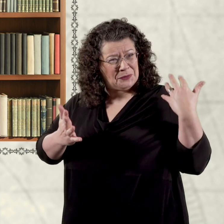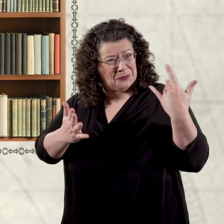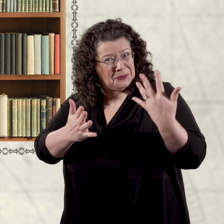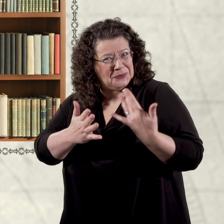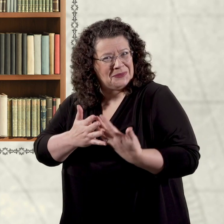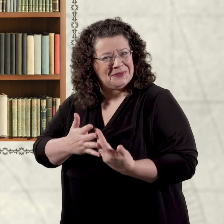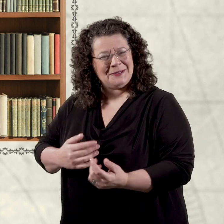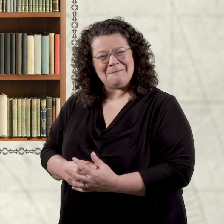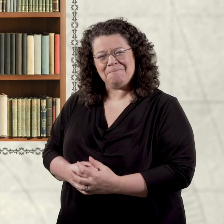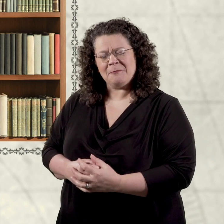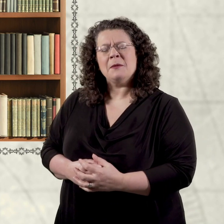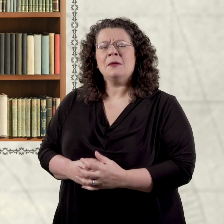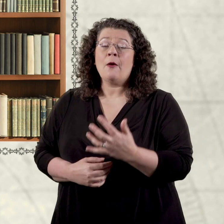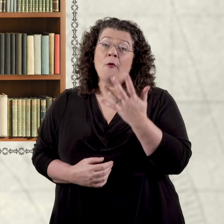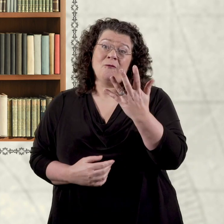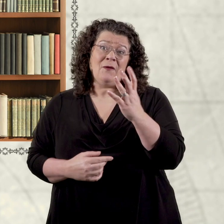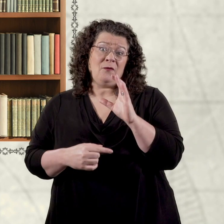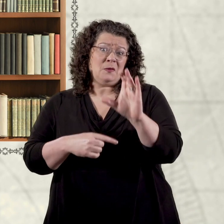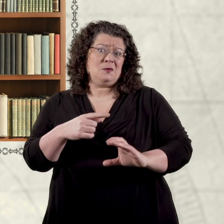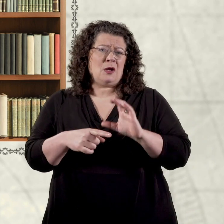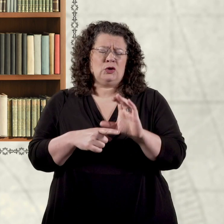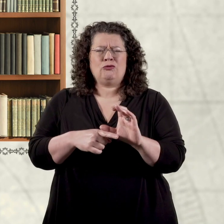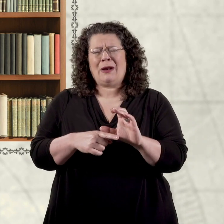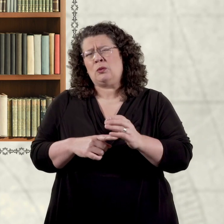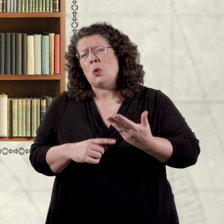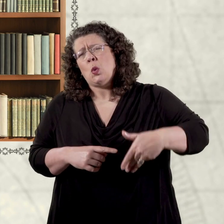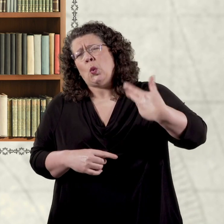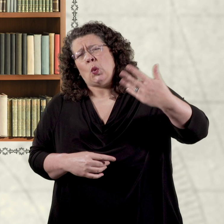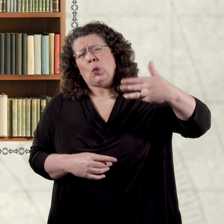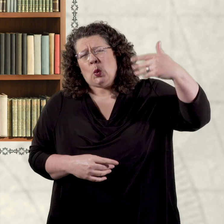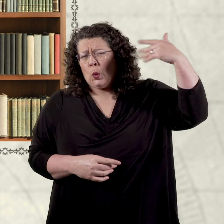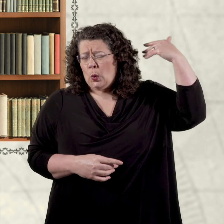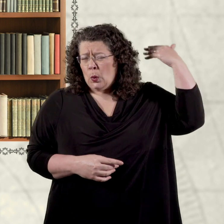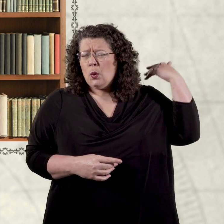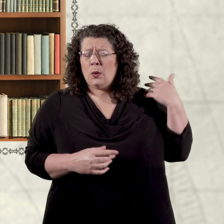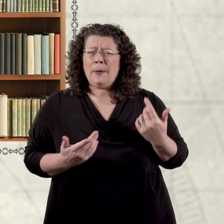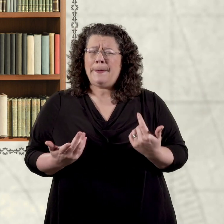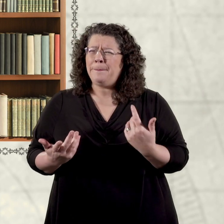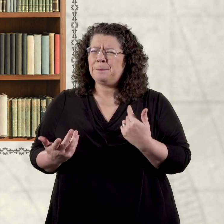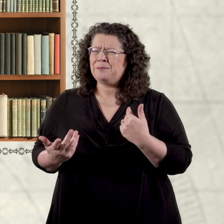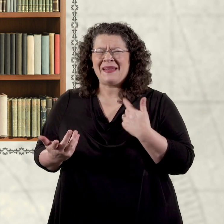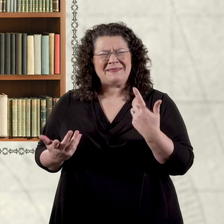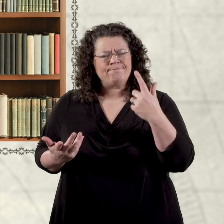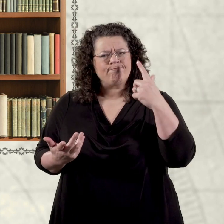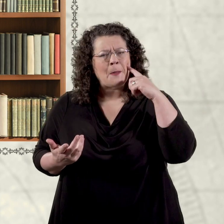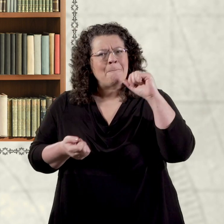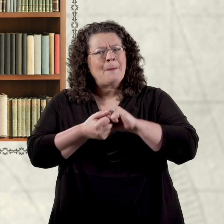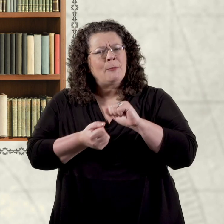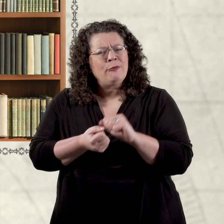Ond mae'r 5ed ganrif mor bell yn ôl a mae'n hoi yn, wel, mae'n dechrau mynd.